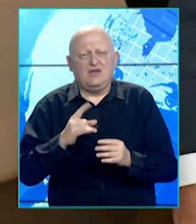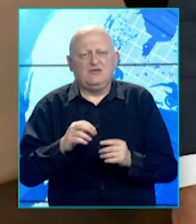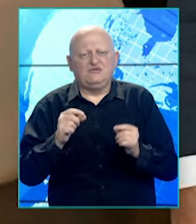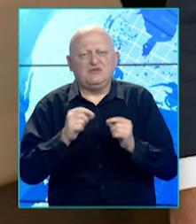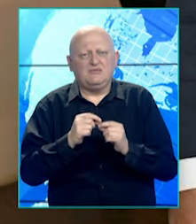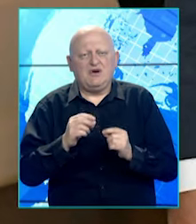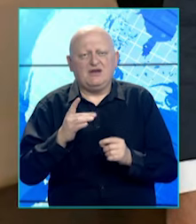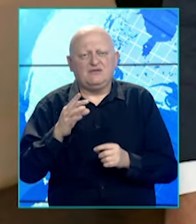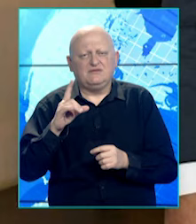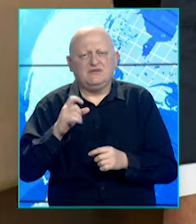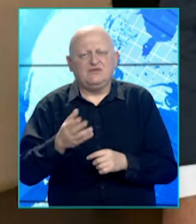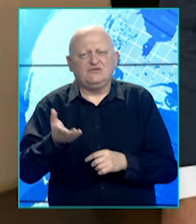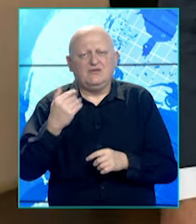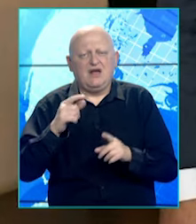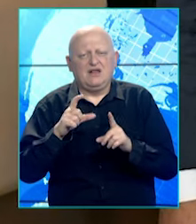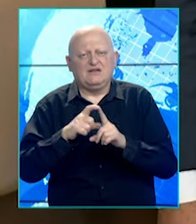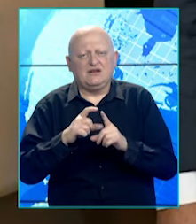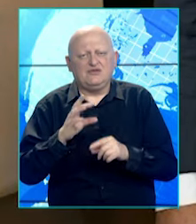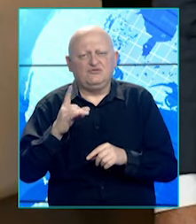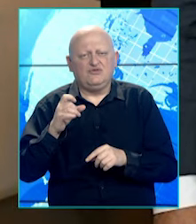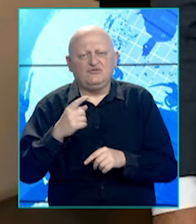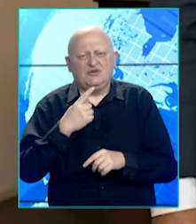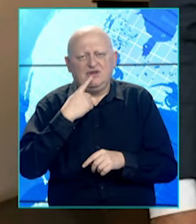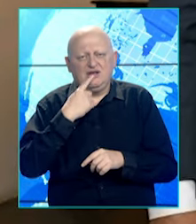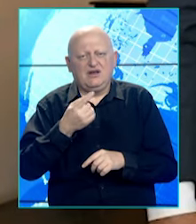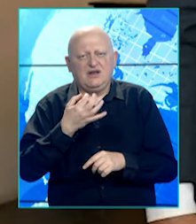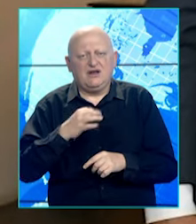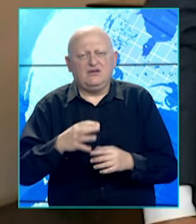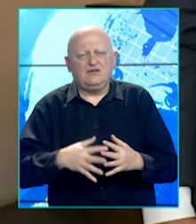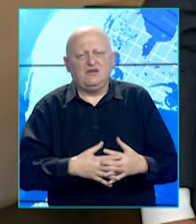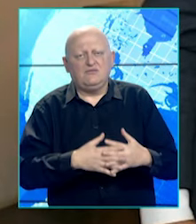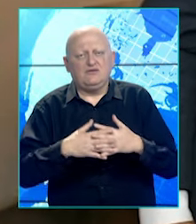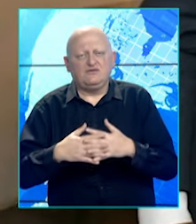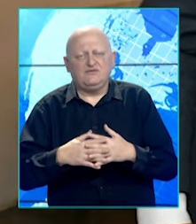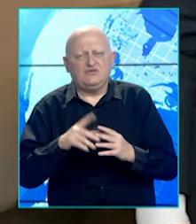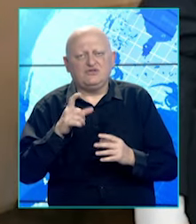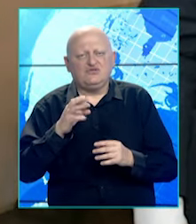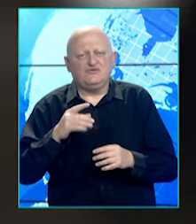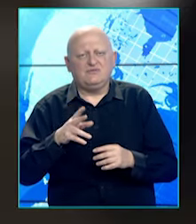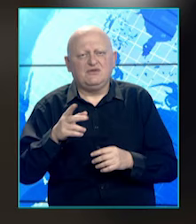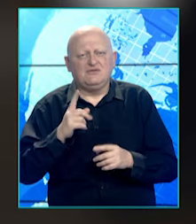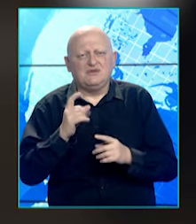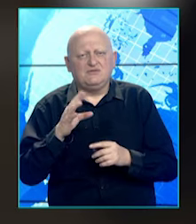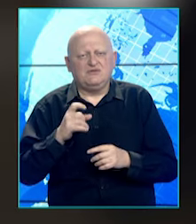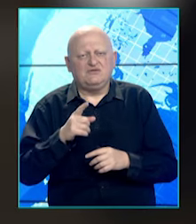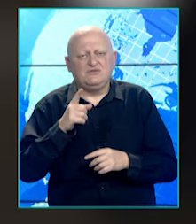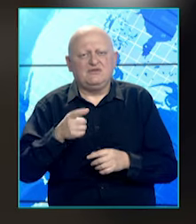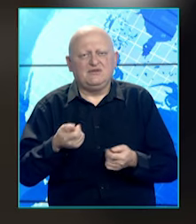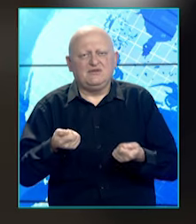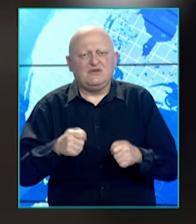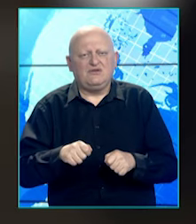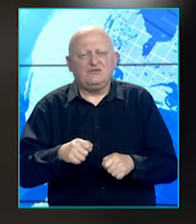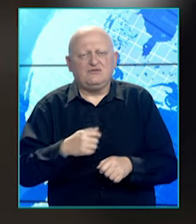Zoranom Milanovićem, Bakirom Izetbegovićem, ali i Draganom Čovićem. Utvrdio je da bolje sarađuje sa Čovićem nego sa